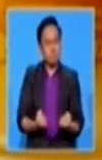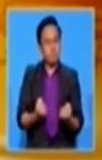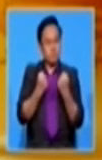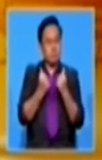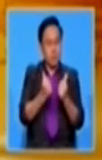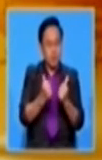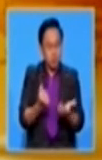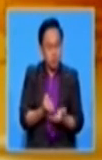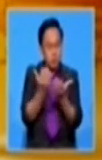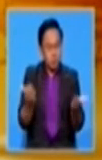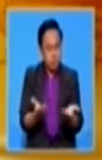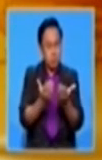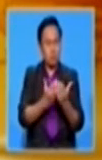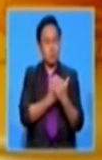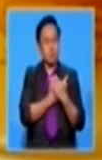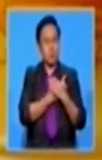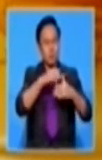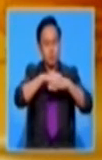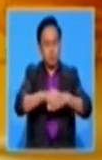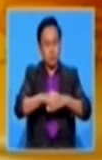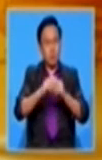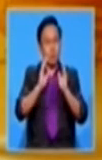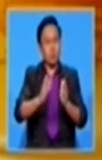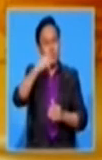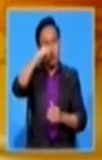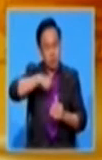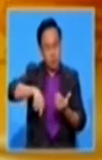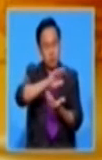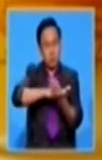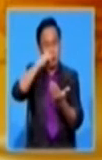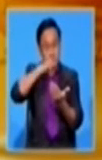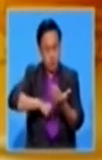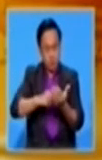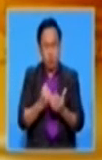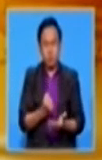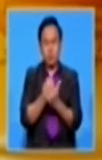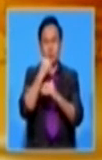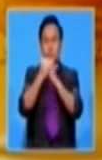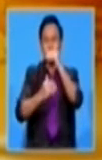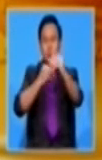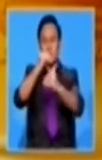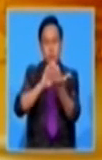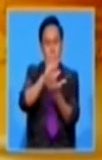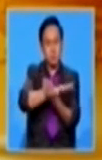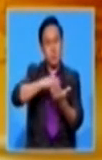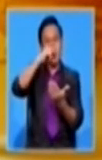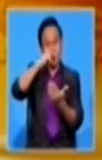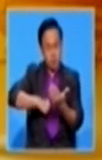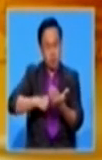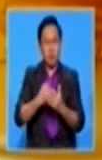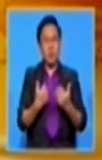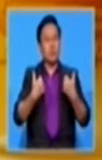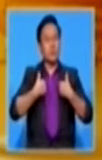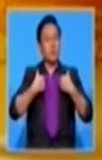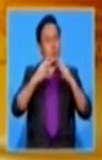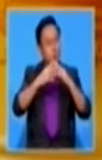ครับขอให้ปีใหม่เป็นปีแห่งความสุขมีความสุขความสมหวังมีอนาคตที่สดใสเป็นปีแห่งการเสริมสร้างความเข้มแข็งให้